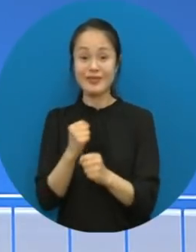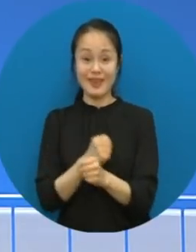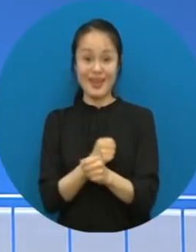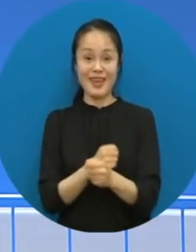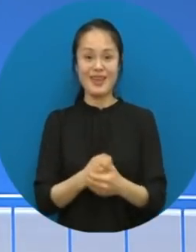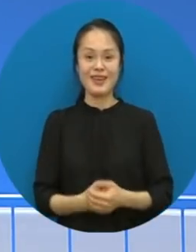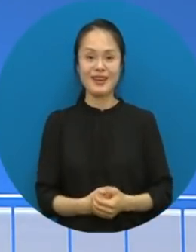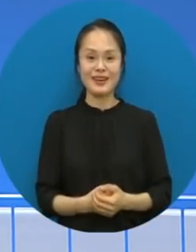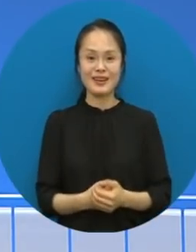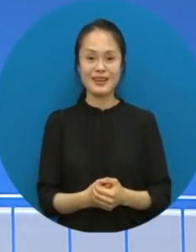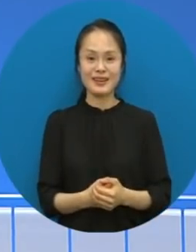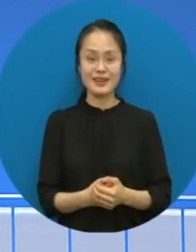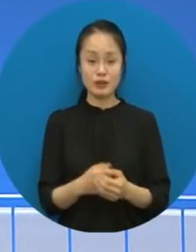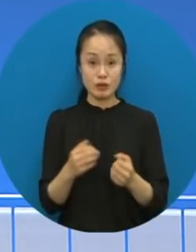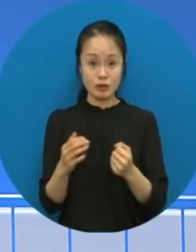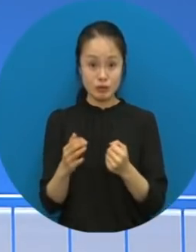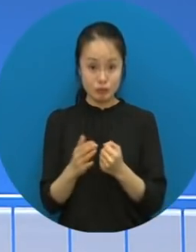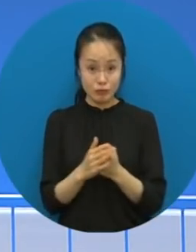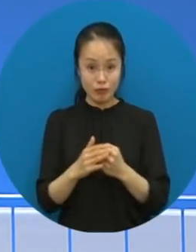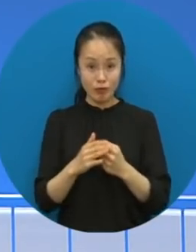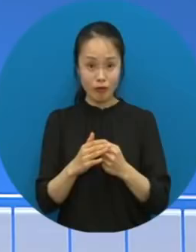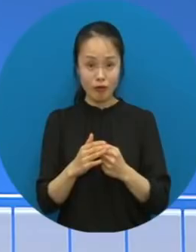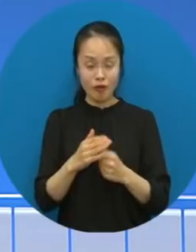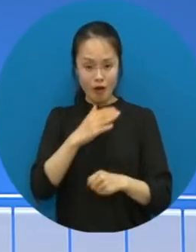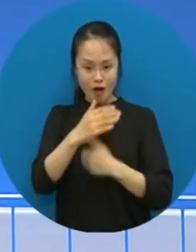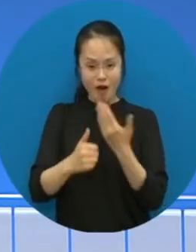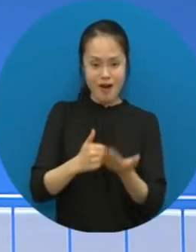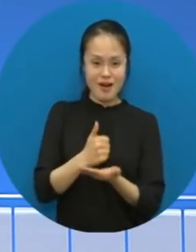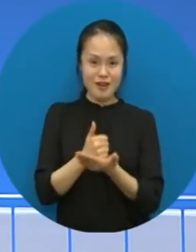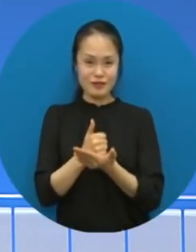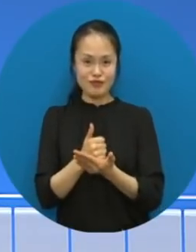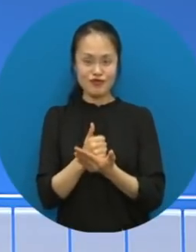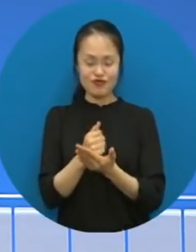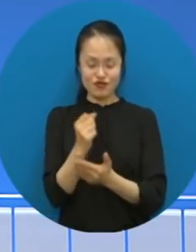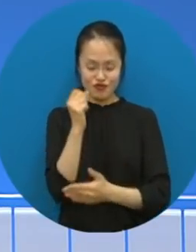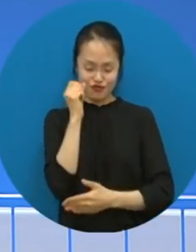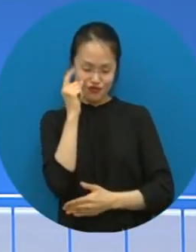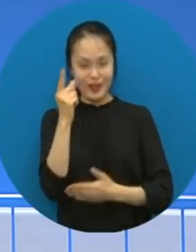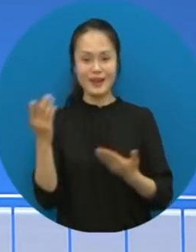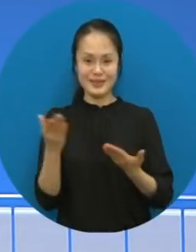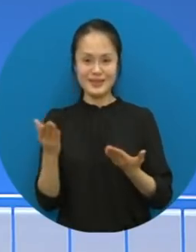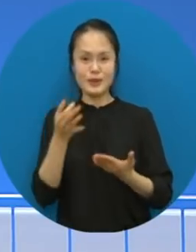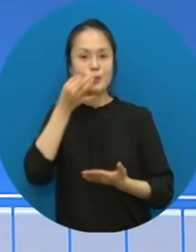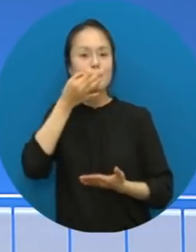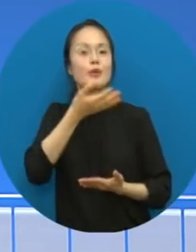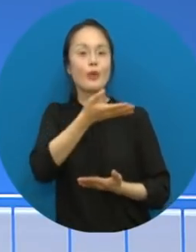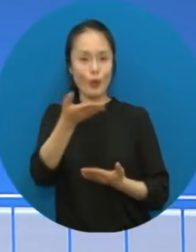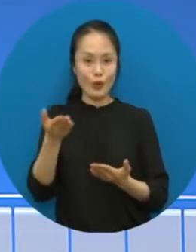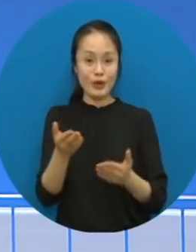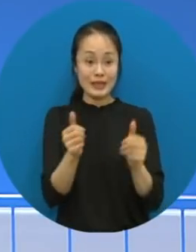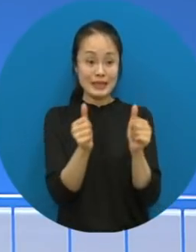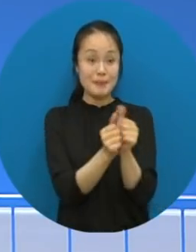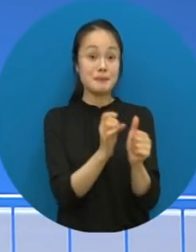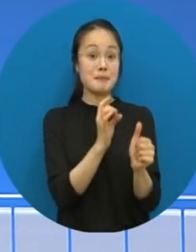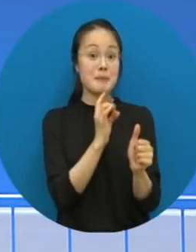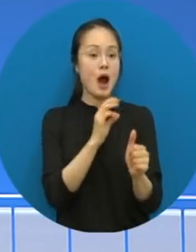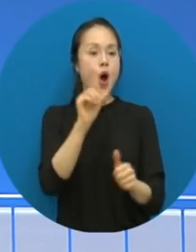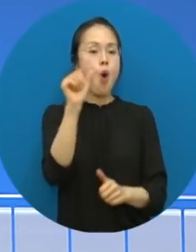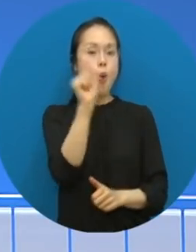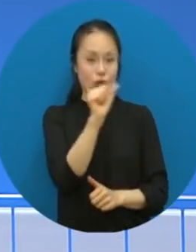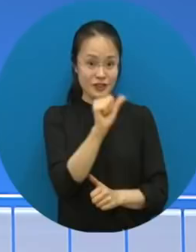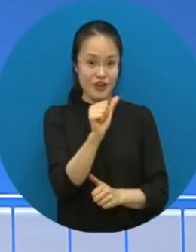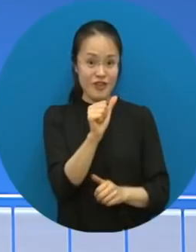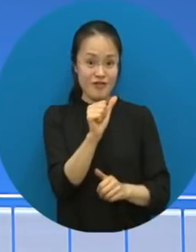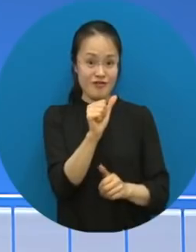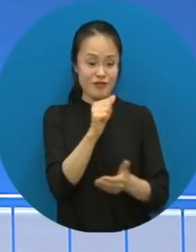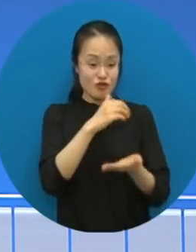사건이 가는 동안에 하나님께서 위대한 일을 일으키셨죠. 남자만 5천을 먹었더라. 그러니